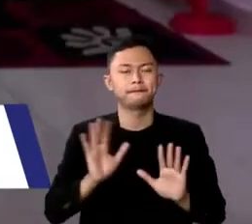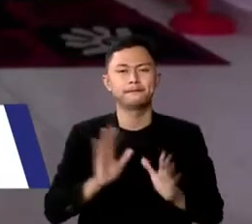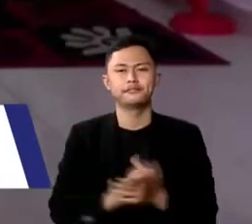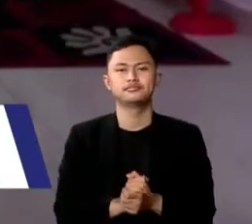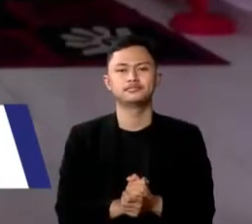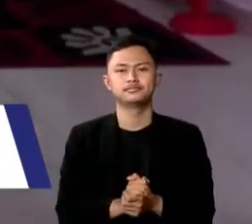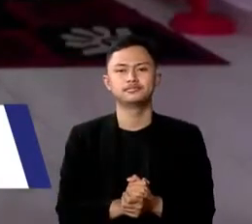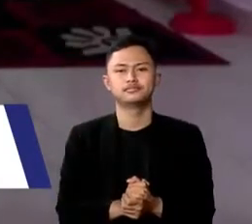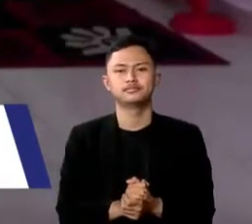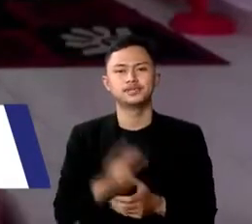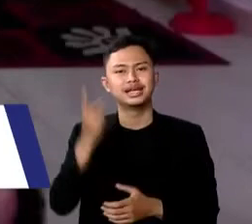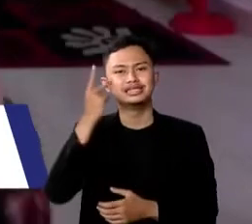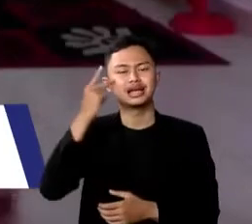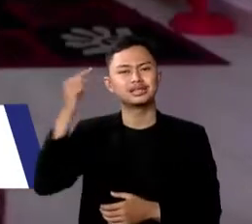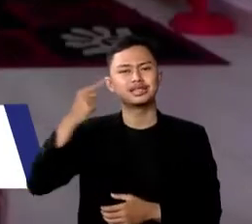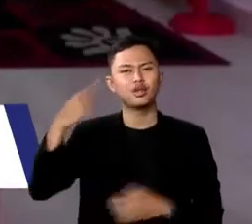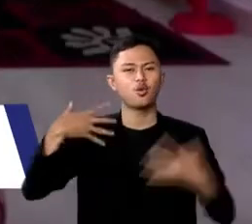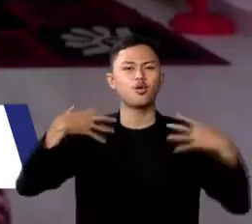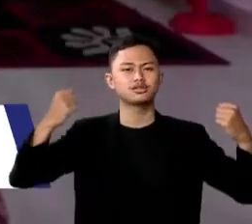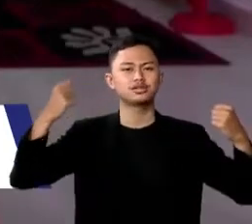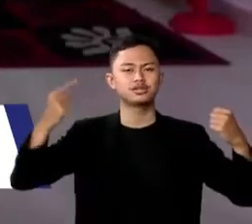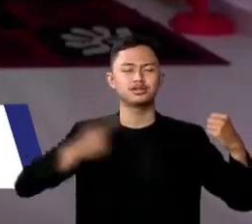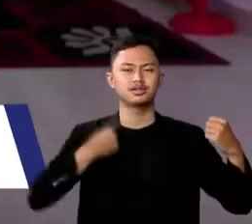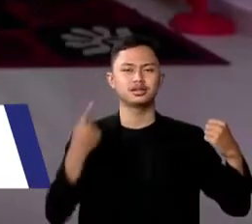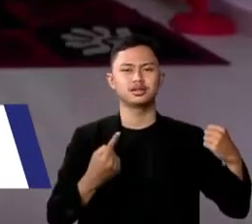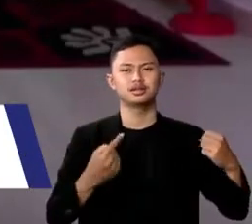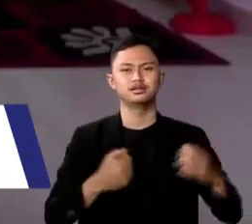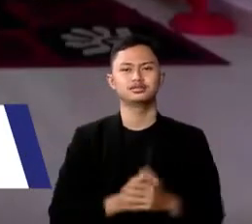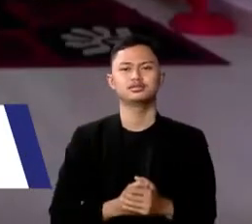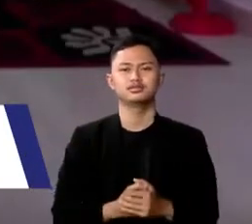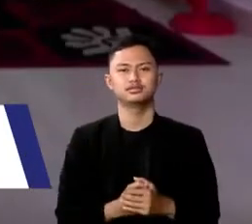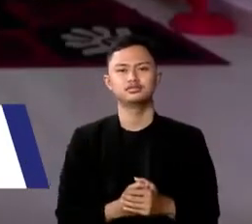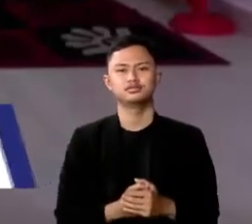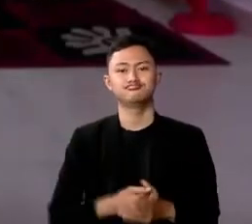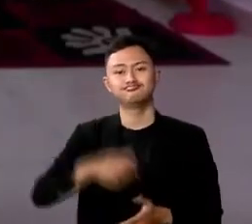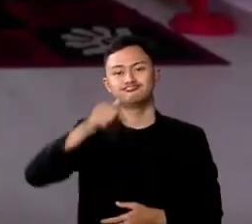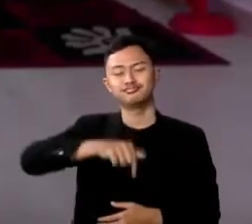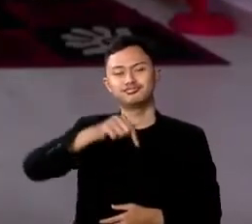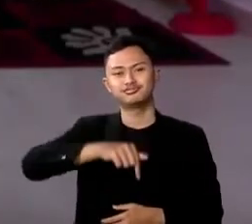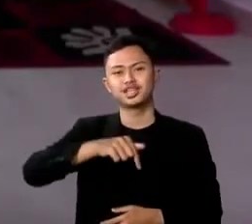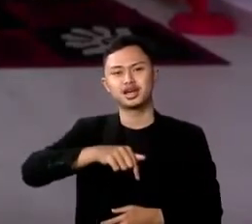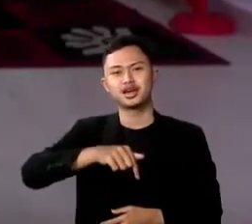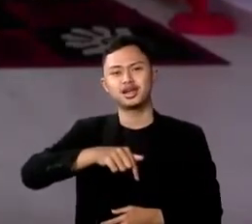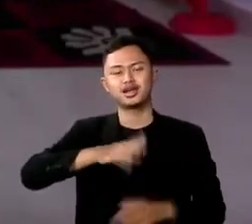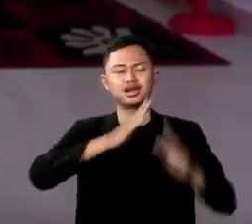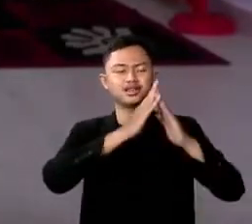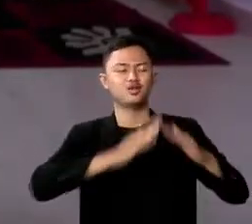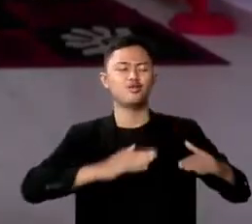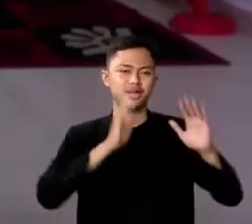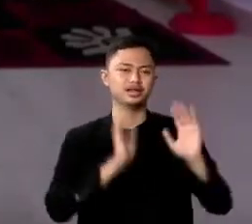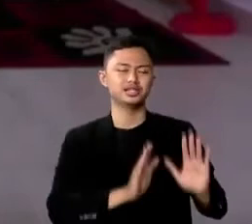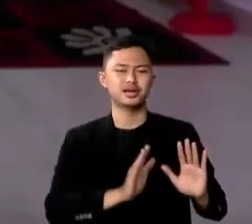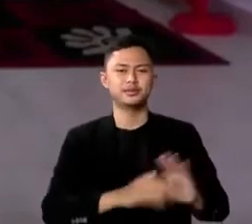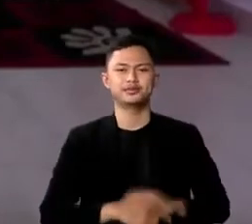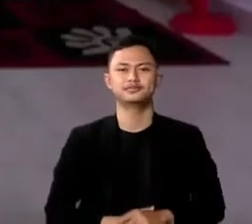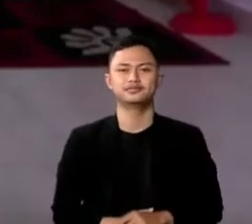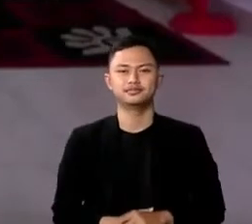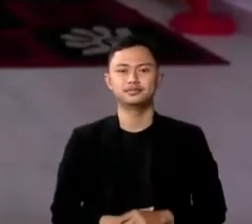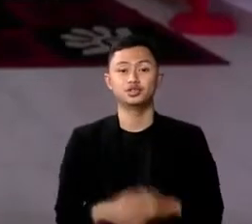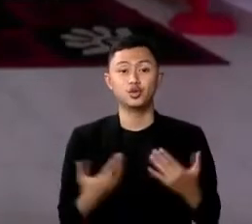jagalah selalu kesehatan kita untuk saat ini di rumah saja